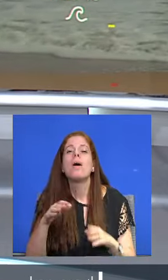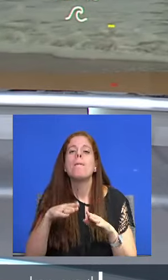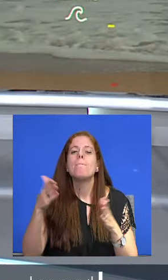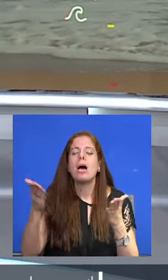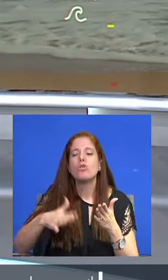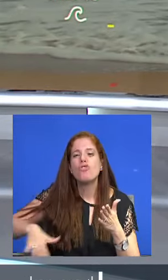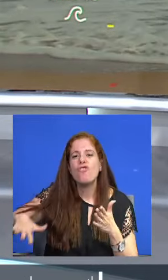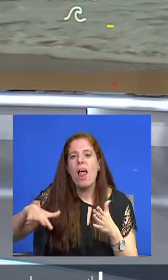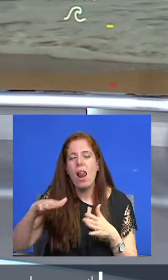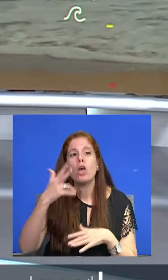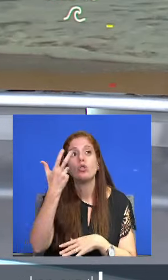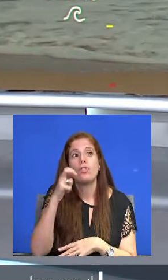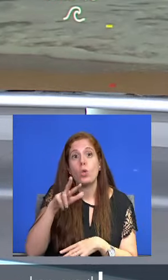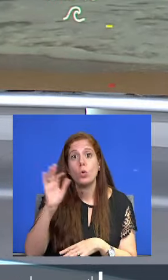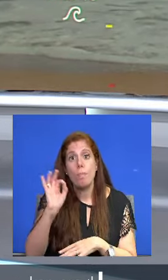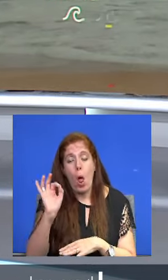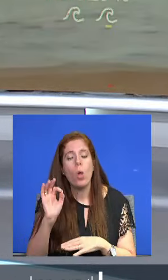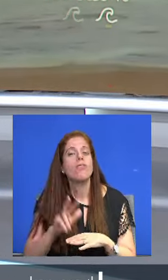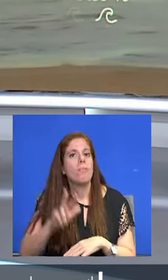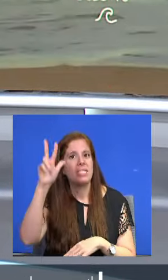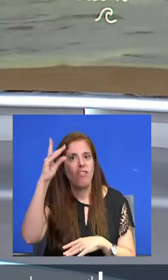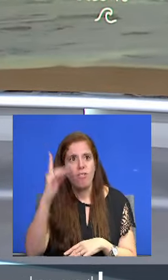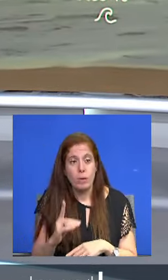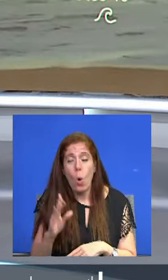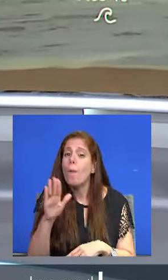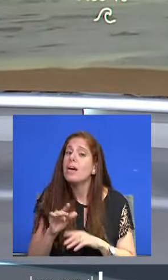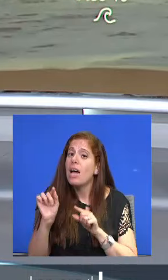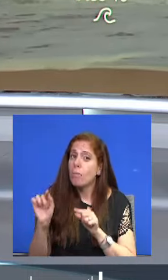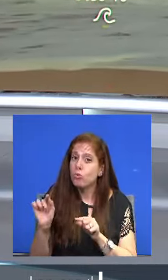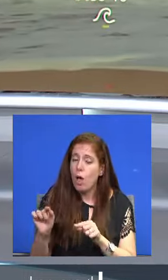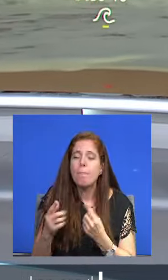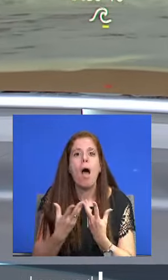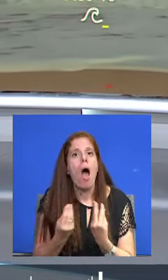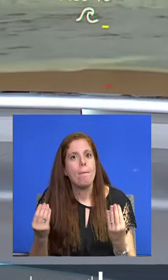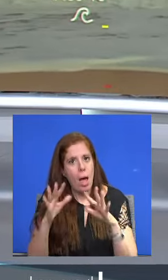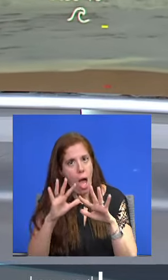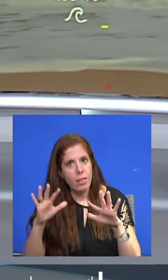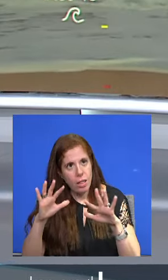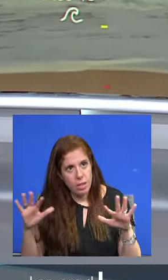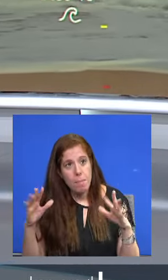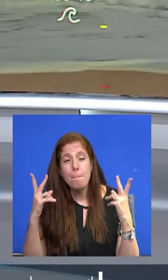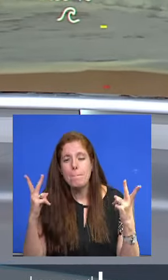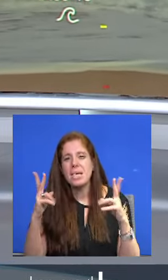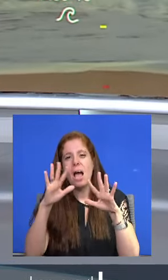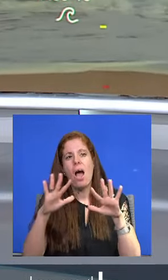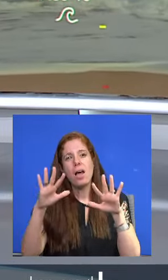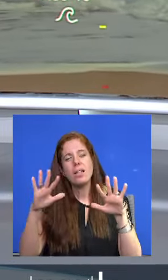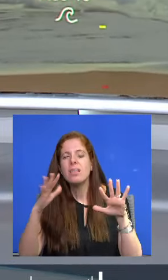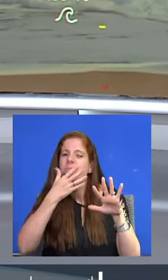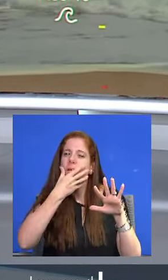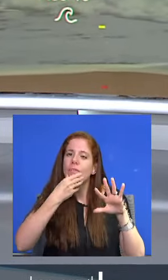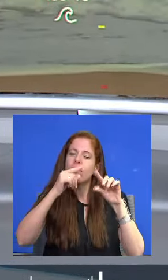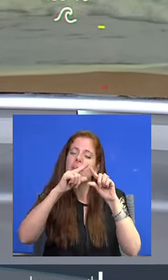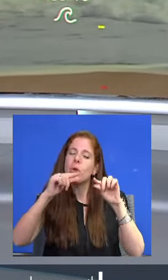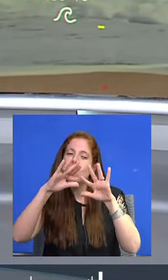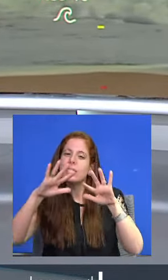33 מעלות, והנה מה שצופי לנו בצפון, בדרום, גם שם. הרבה מאוד עננים בשמיים, בעיקר ענני נוצה יפים כאלה.